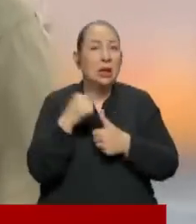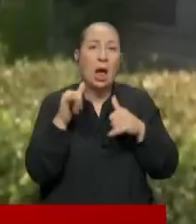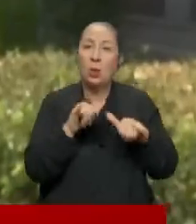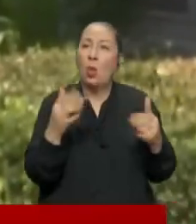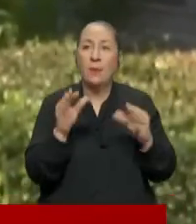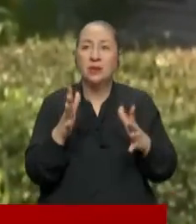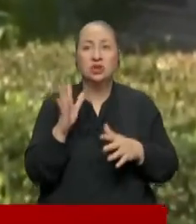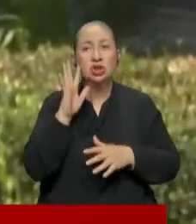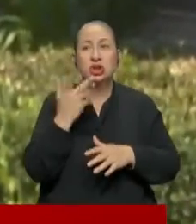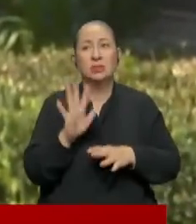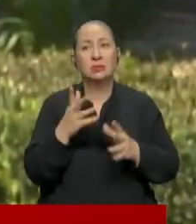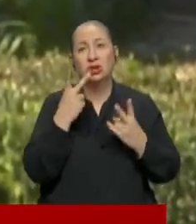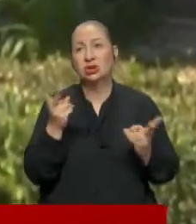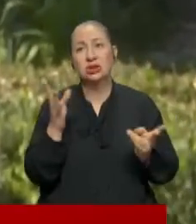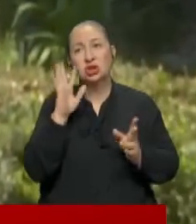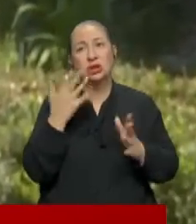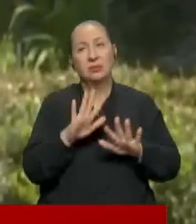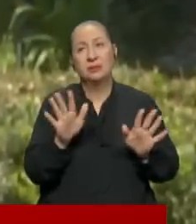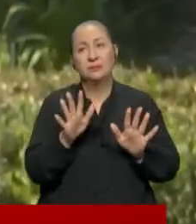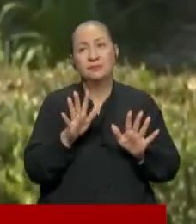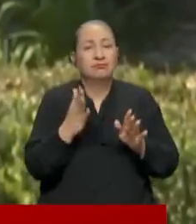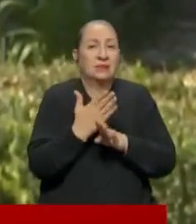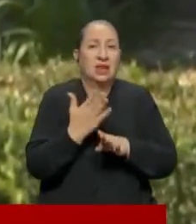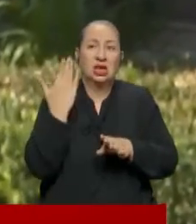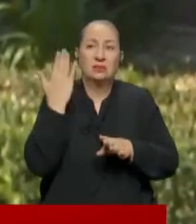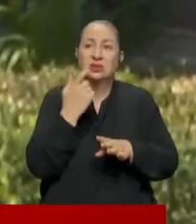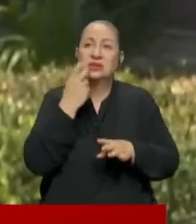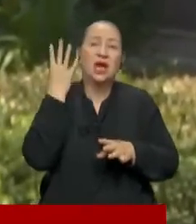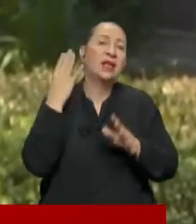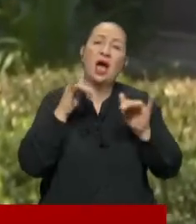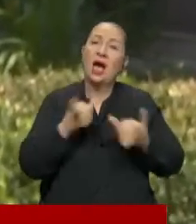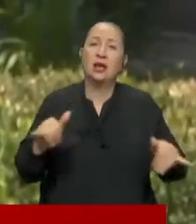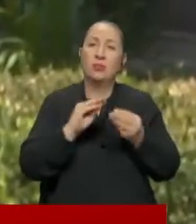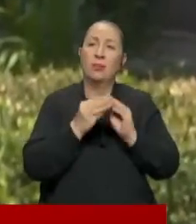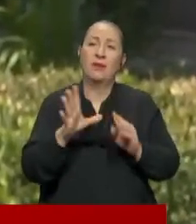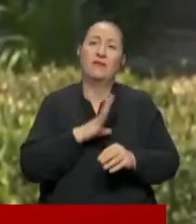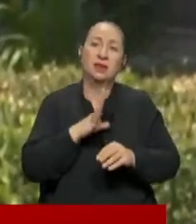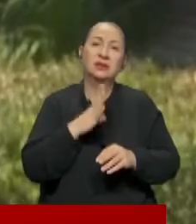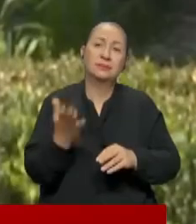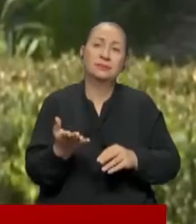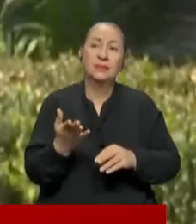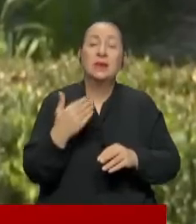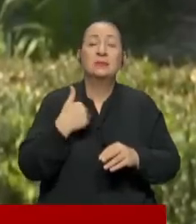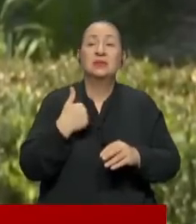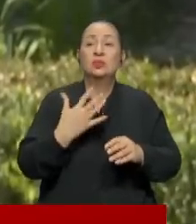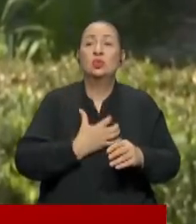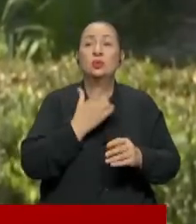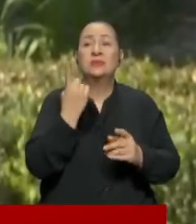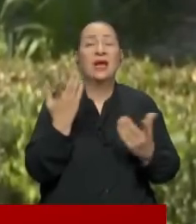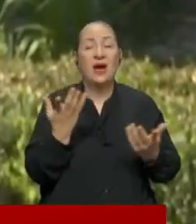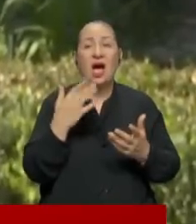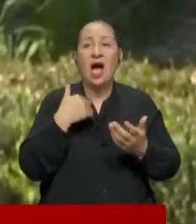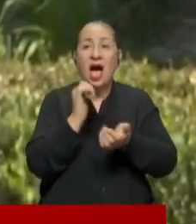olabilir yani. Şaşırmadım. Açık ve net söylüyorum, şaşırmadım. Çünkü geçmiş yıllarda da aynı şeyler, problemler çıkmış zaten. Ve bizim üzüldüğümüz tek